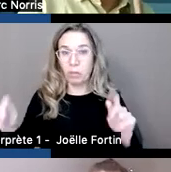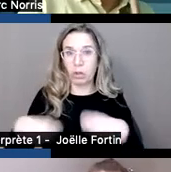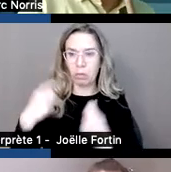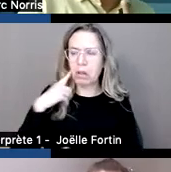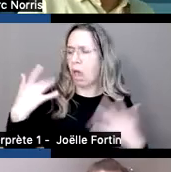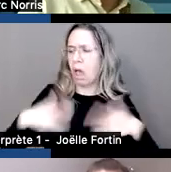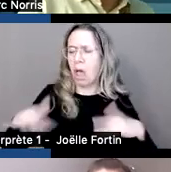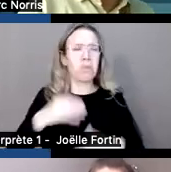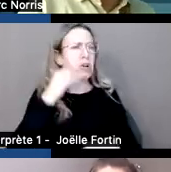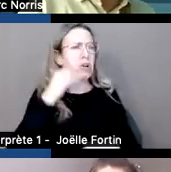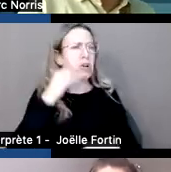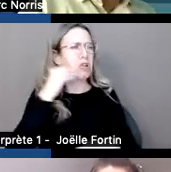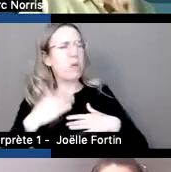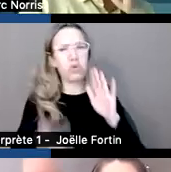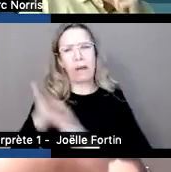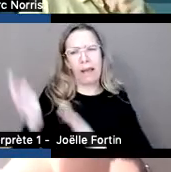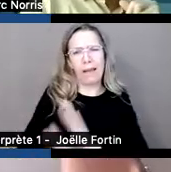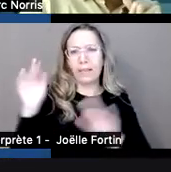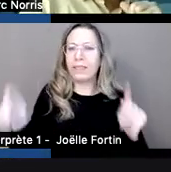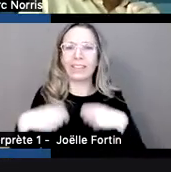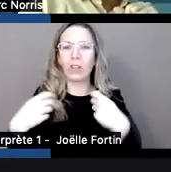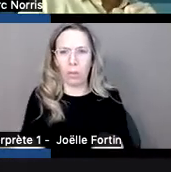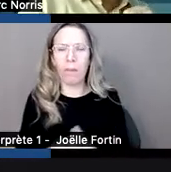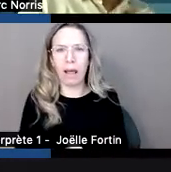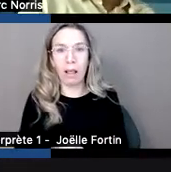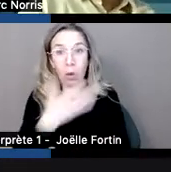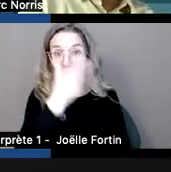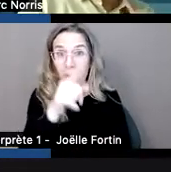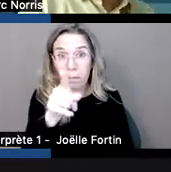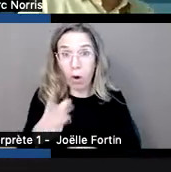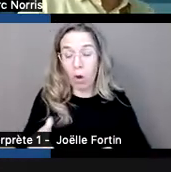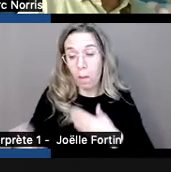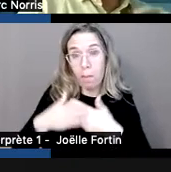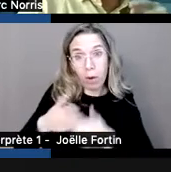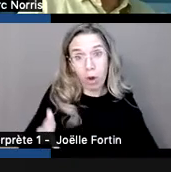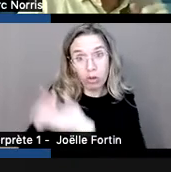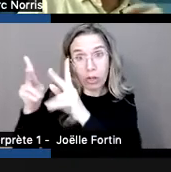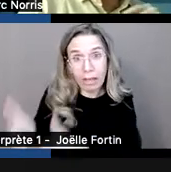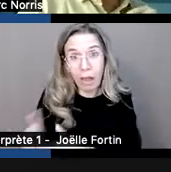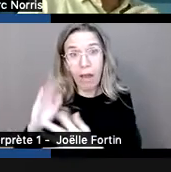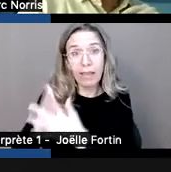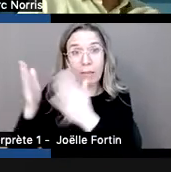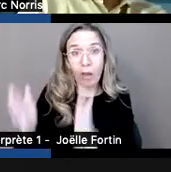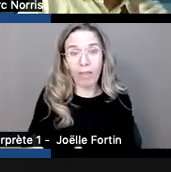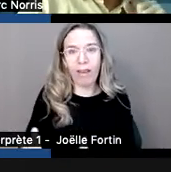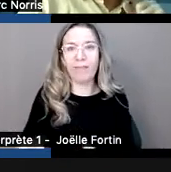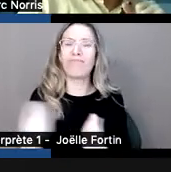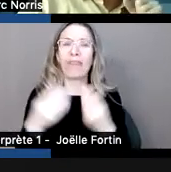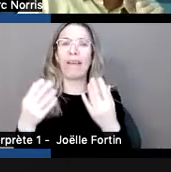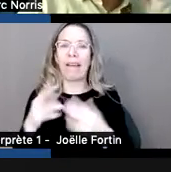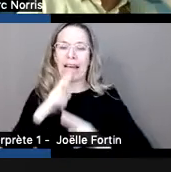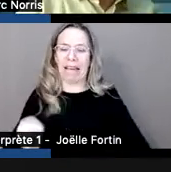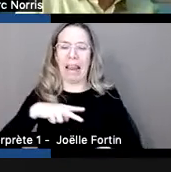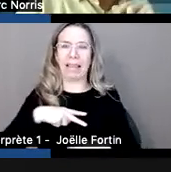aller. N'oublie pas, comme proche aidant, comme intervenant, on vit beaucoup dans notre réalité. Pour